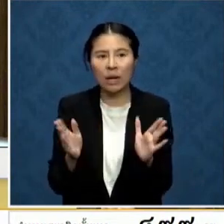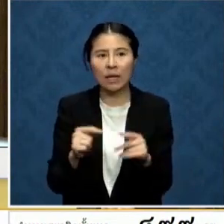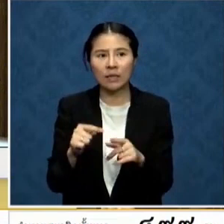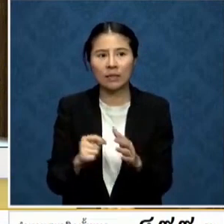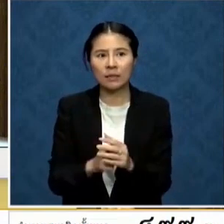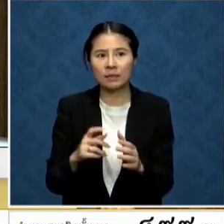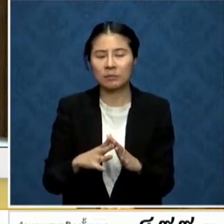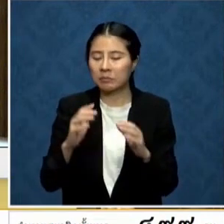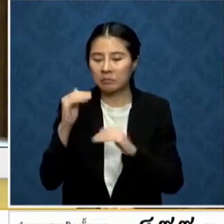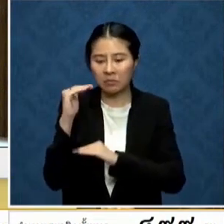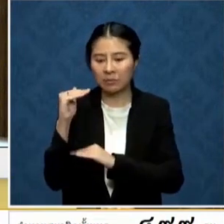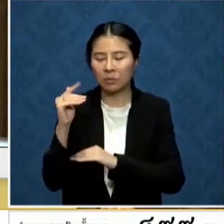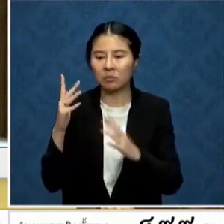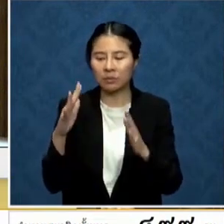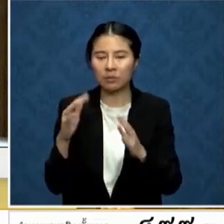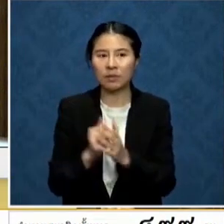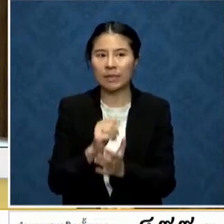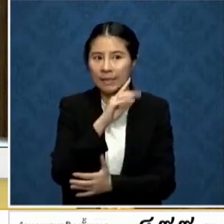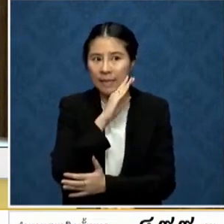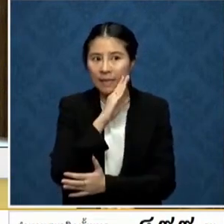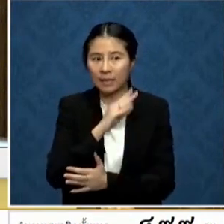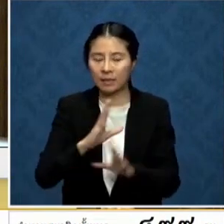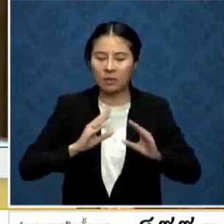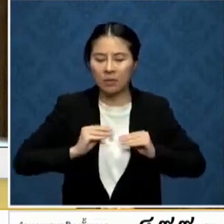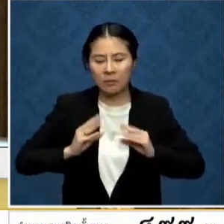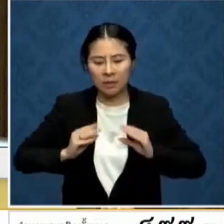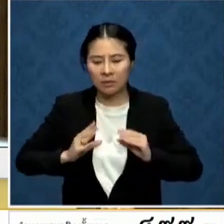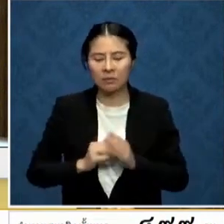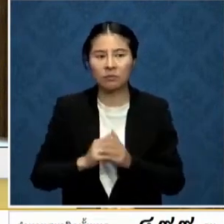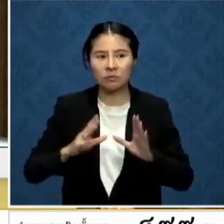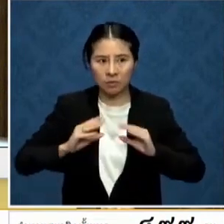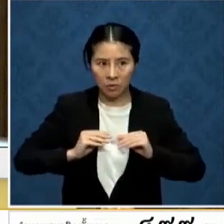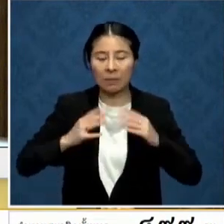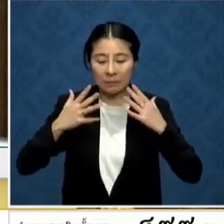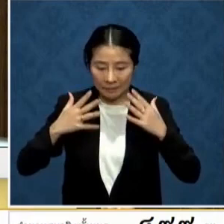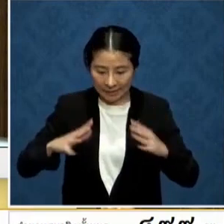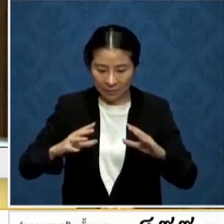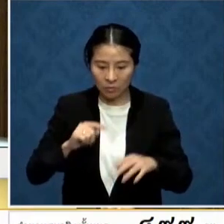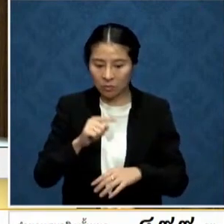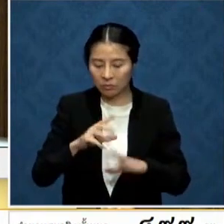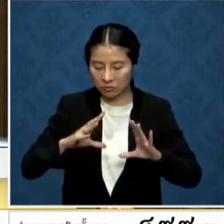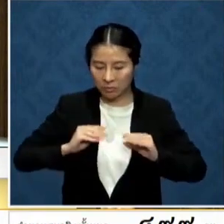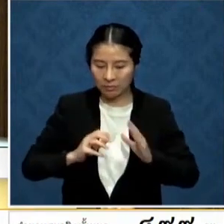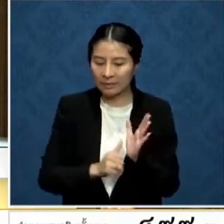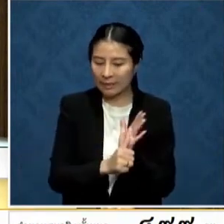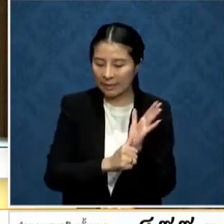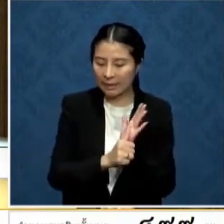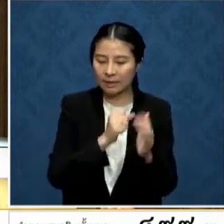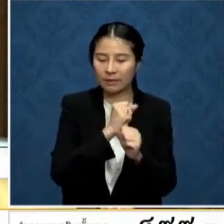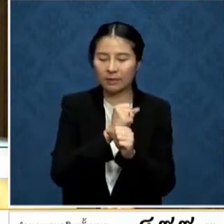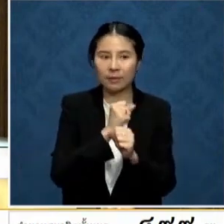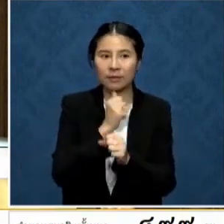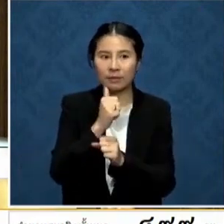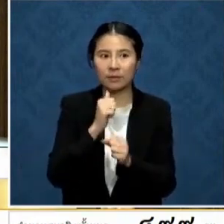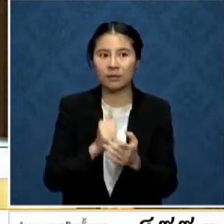เสนอหลักที่ผมเสนอในวันนี้ท่านเห็นด้วยกับบางข้อท่านไม่เห็นด้วยกับบางข้อเนี่ยท่านรับหลักการไปท่านสามารถแก้ไขทุกข้อที่ท่านไม่เห็นด้วยได้หมดเลยเราก็